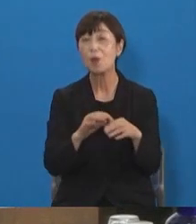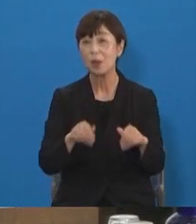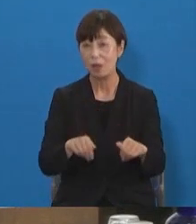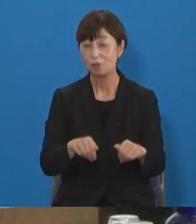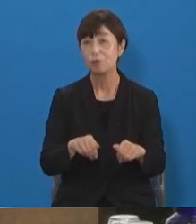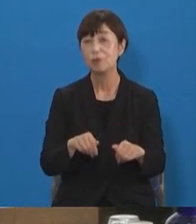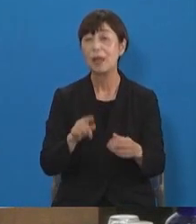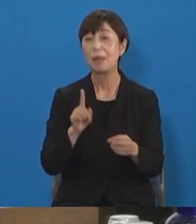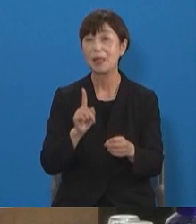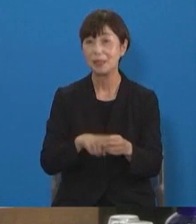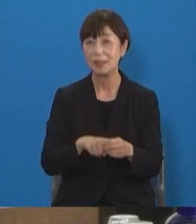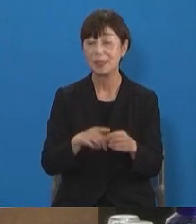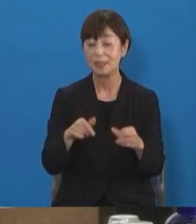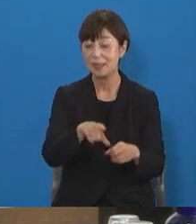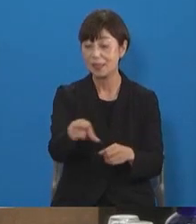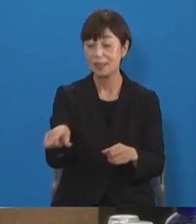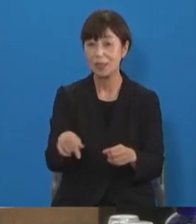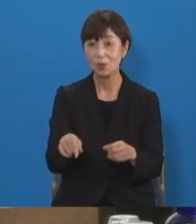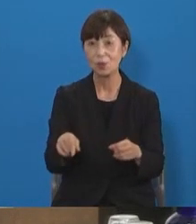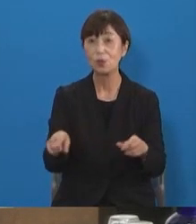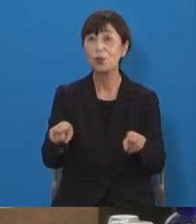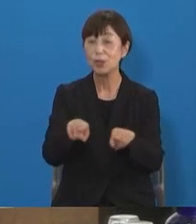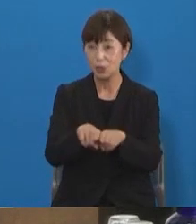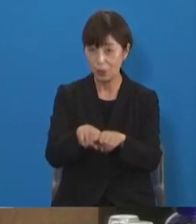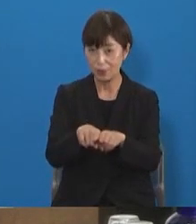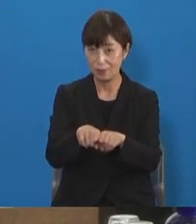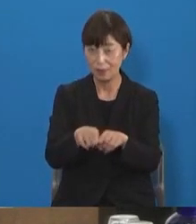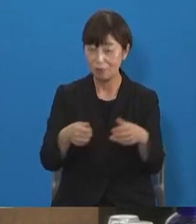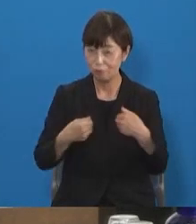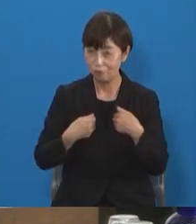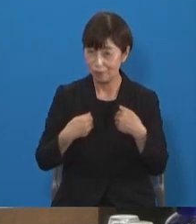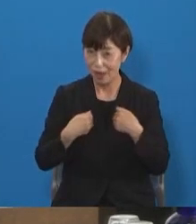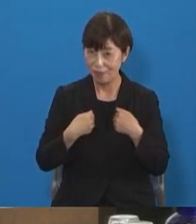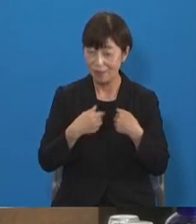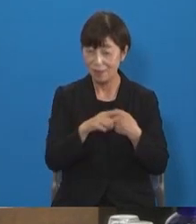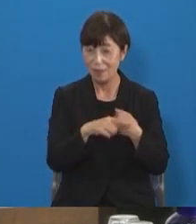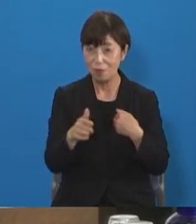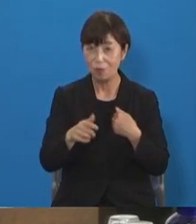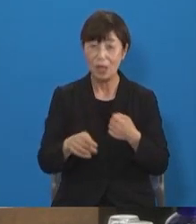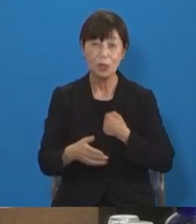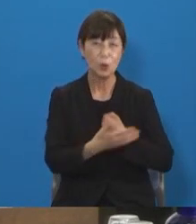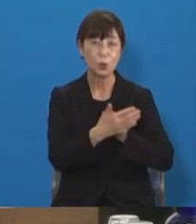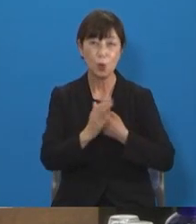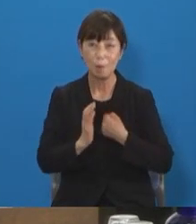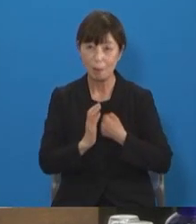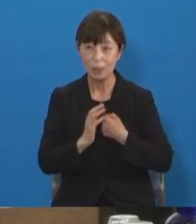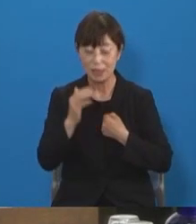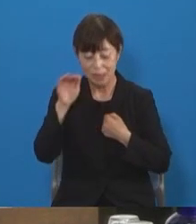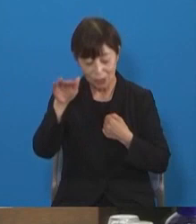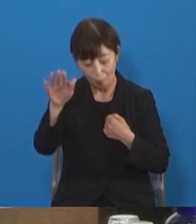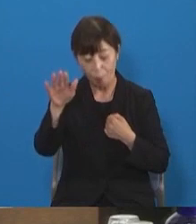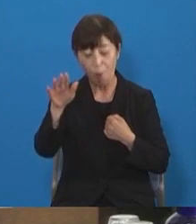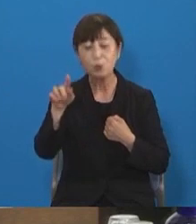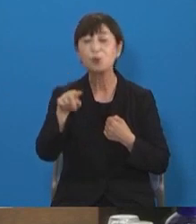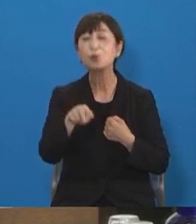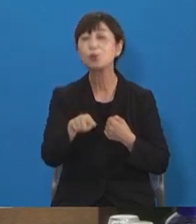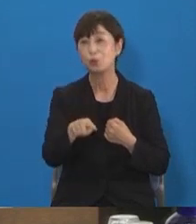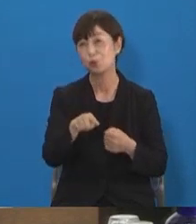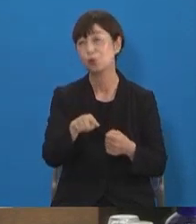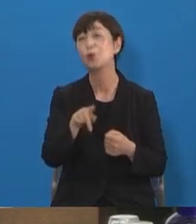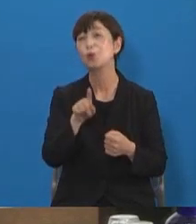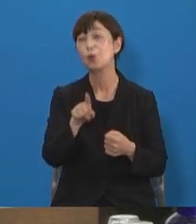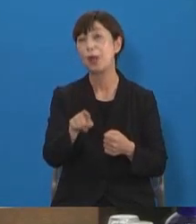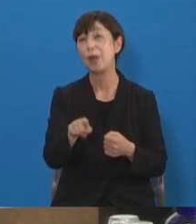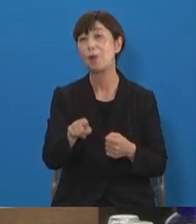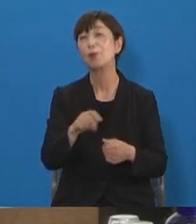するため、地域の方々とともに訓練等を通じて命を守り、希望を見出す避難所づくりに取り組